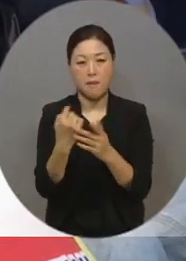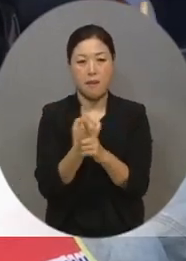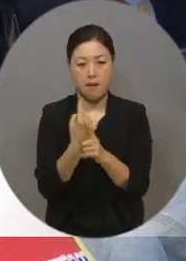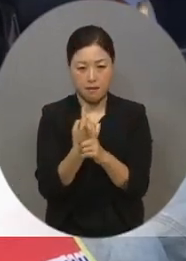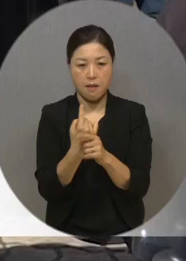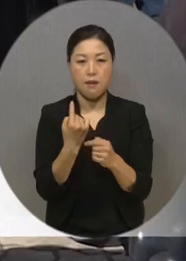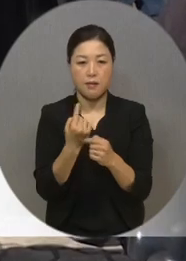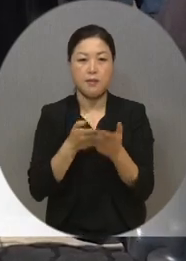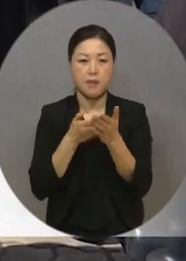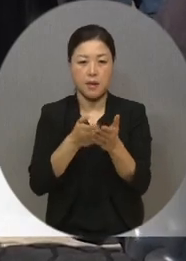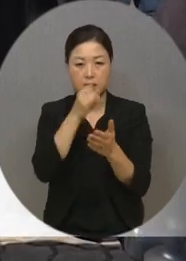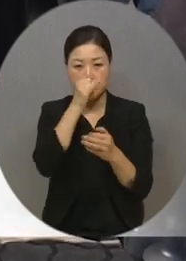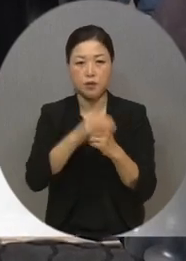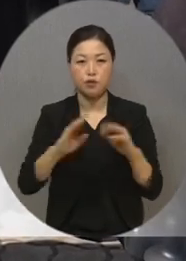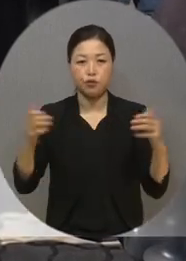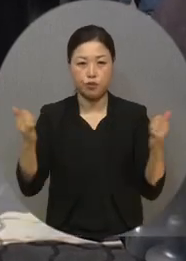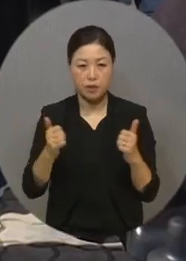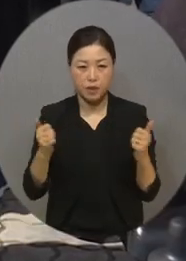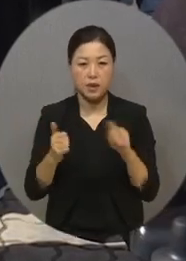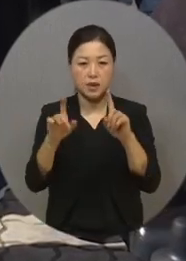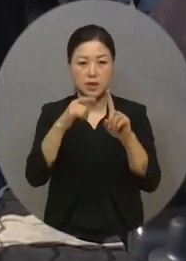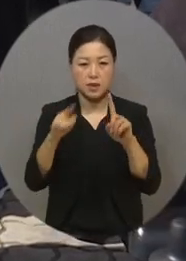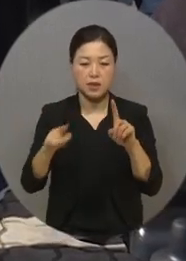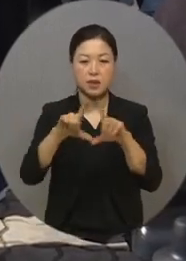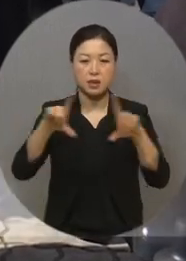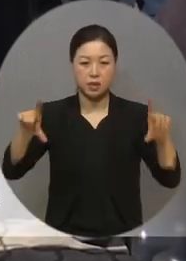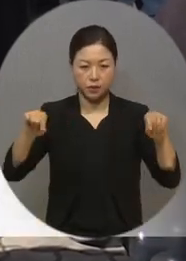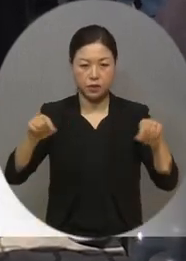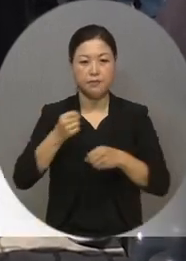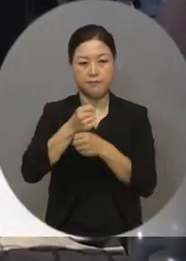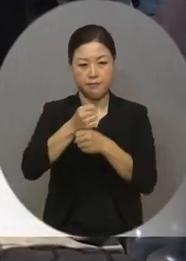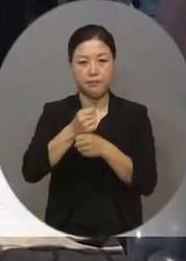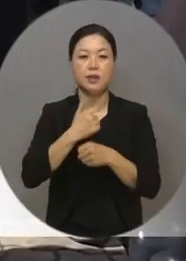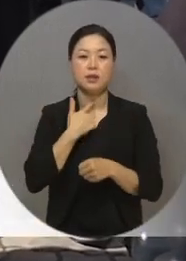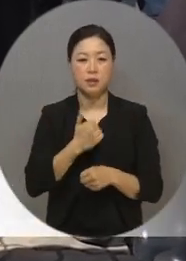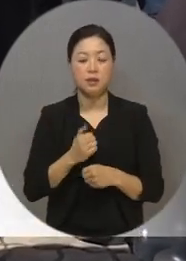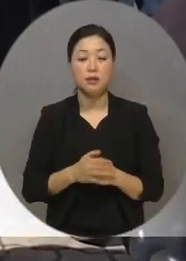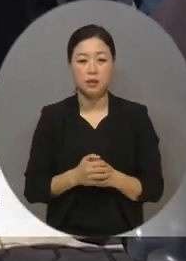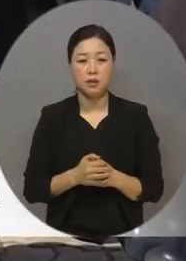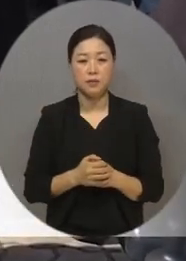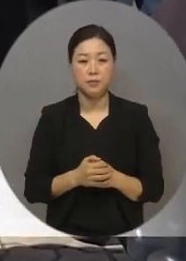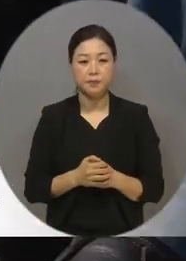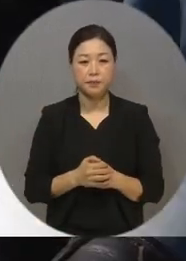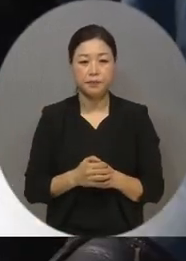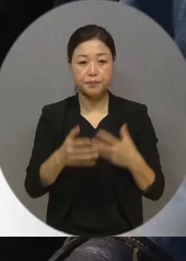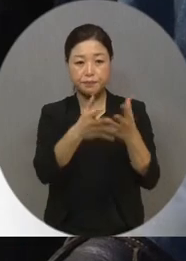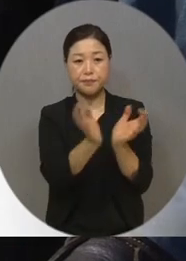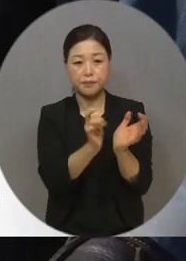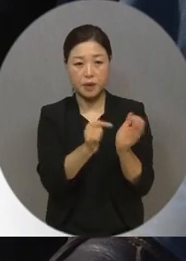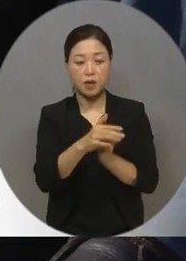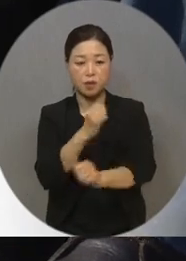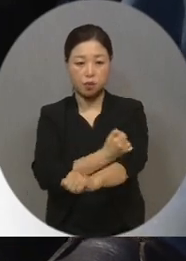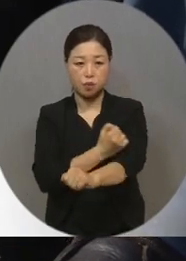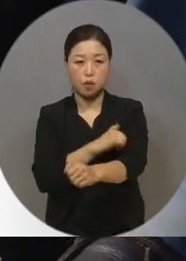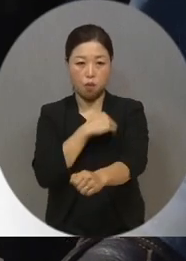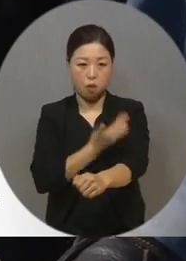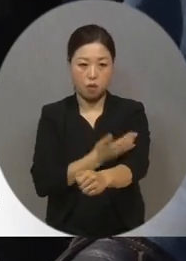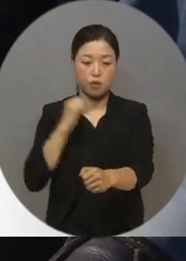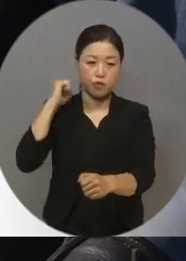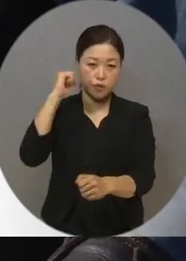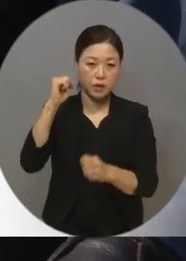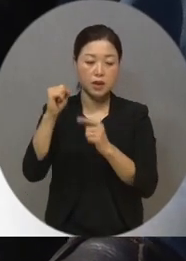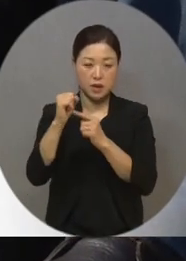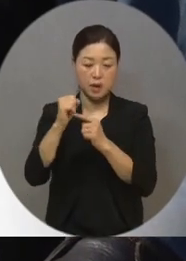촉구하는 국회 앞 1인 시위에 돌입했습니다. 이날 연대는 본격적인 노동권 투쟁의 시작을 알리는 출범식을